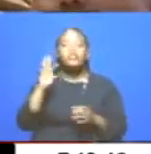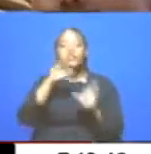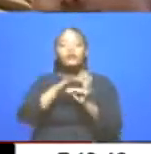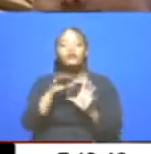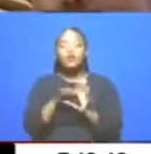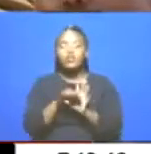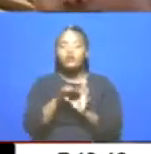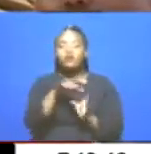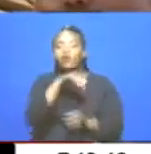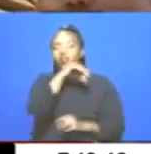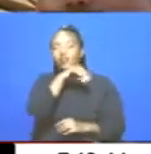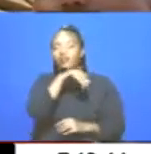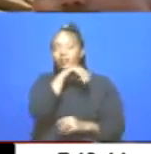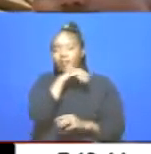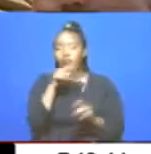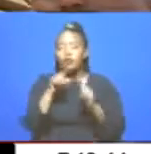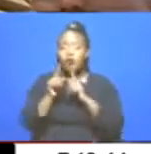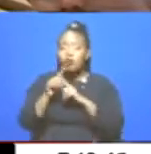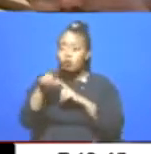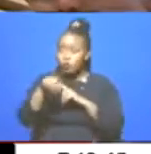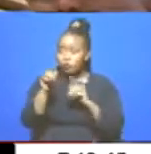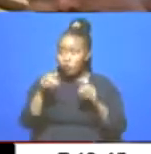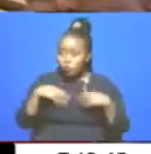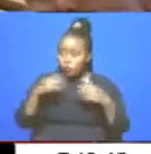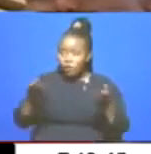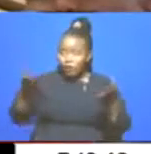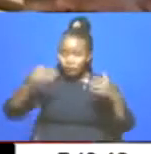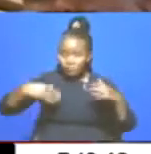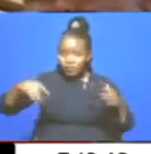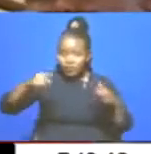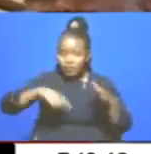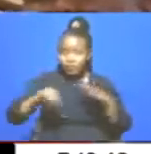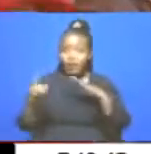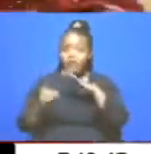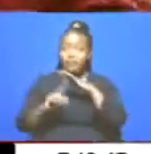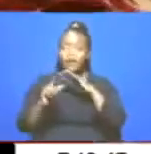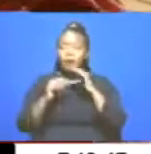shaka umetupatia wizara wakati ulikuwa prime minister,